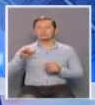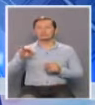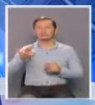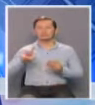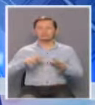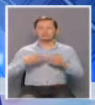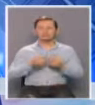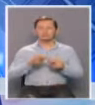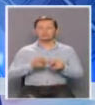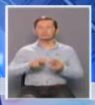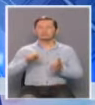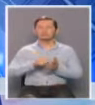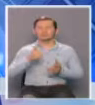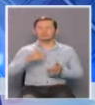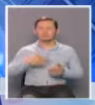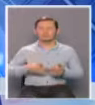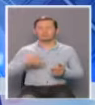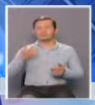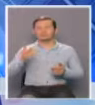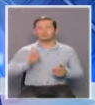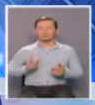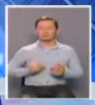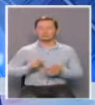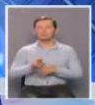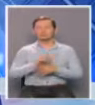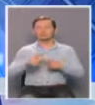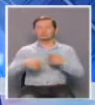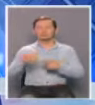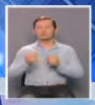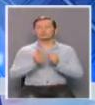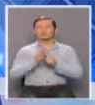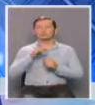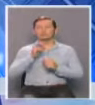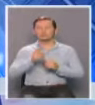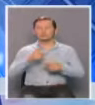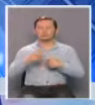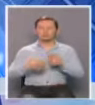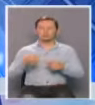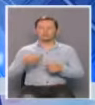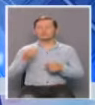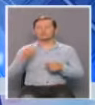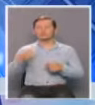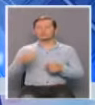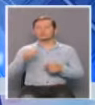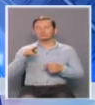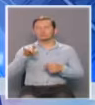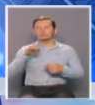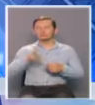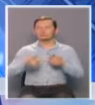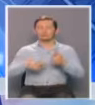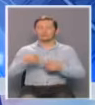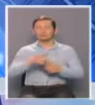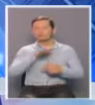жанұясы. Бүгінде бір ұл мен төрт қыз тәрбиелеп, олардан тараған 15 немере жиен мен 20 шөберенің қызығын көріп отырған бақытты